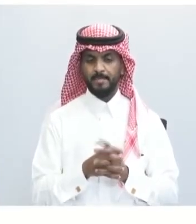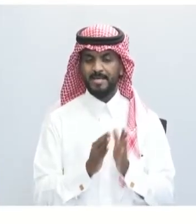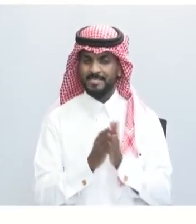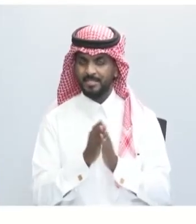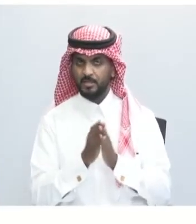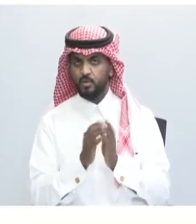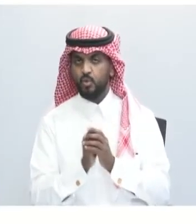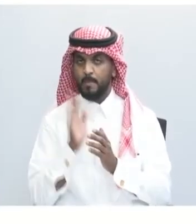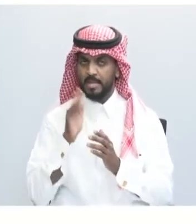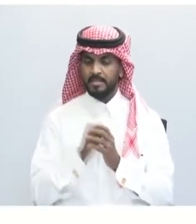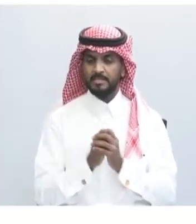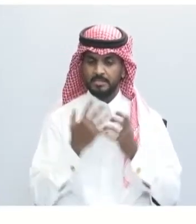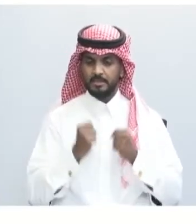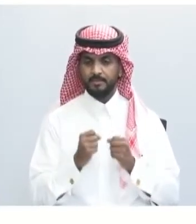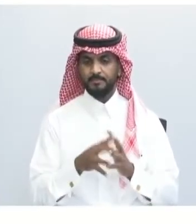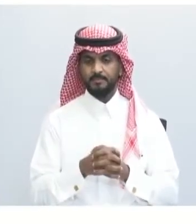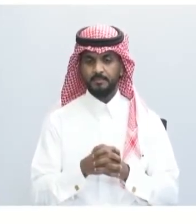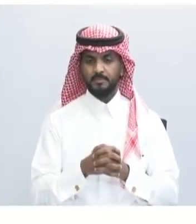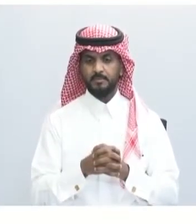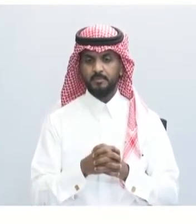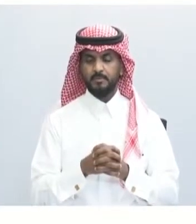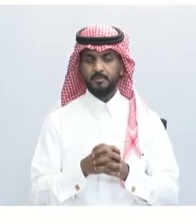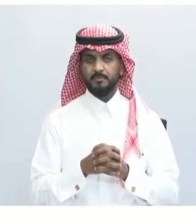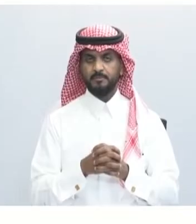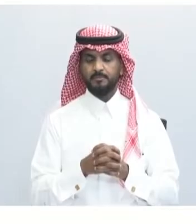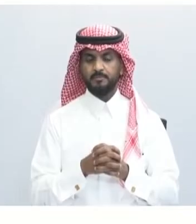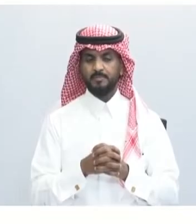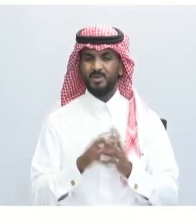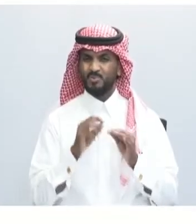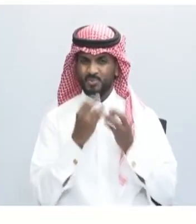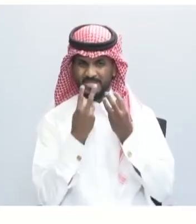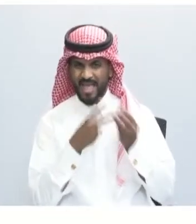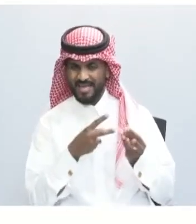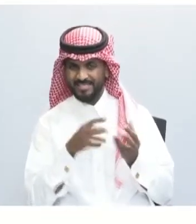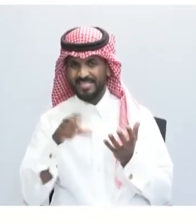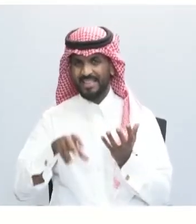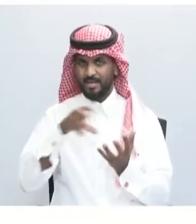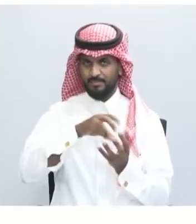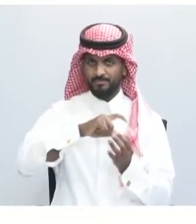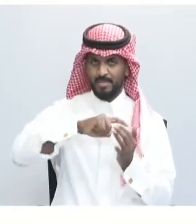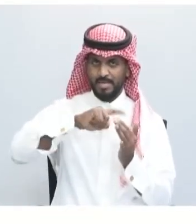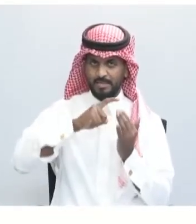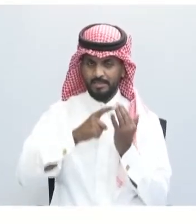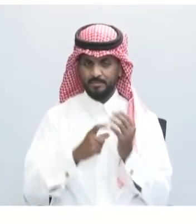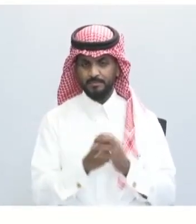العادات الصحيه في الاوساخ تنتقل الى ايدينا